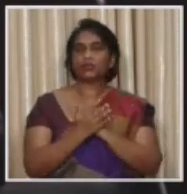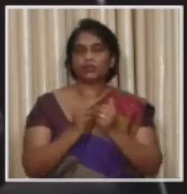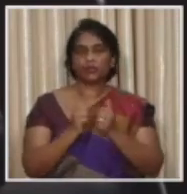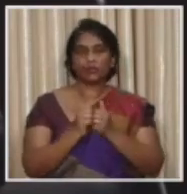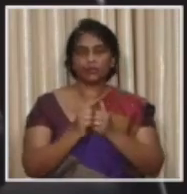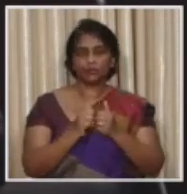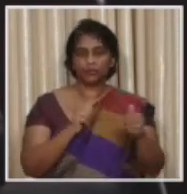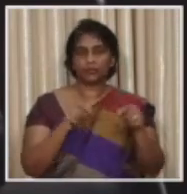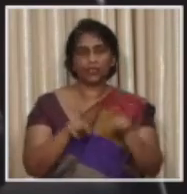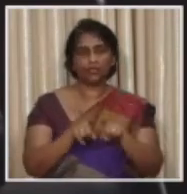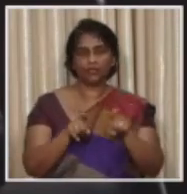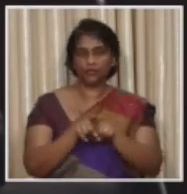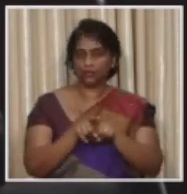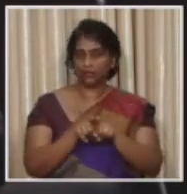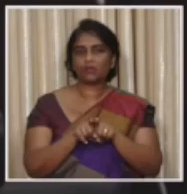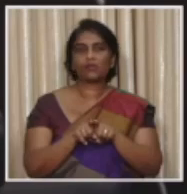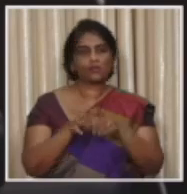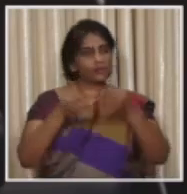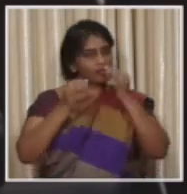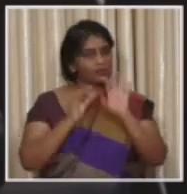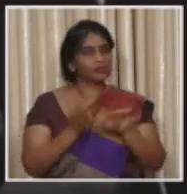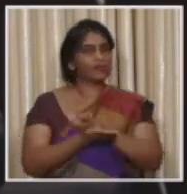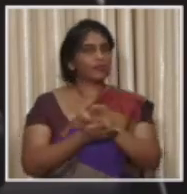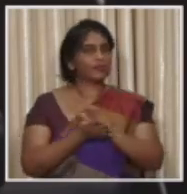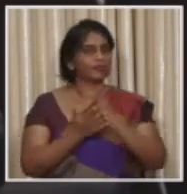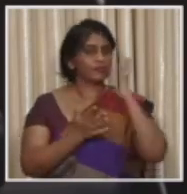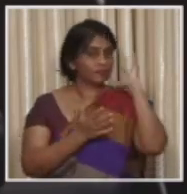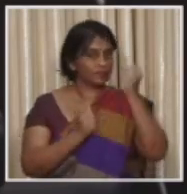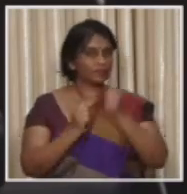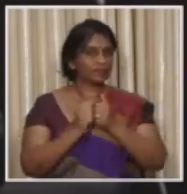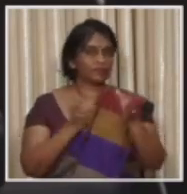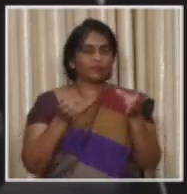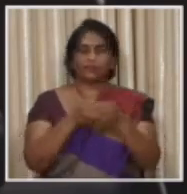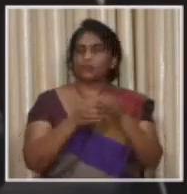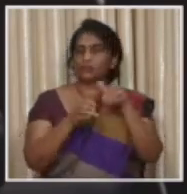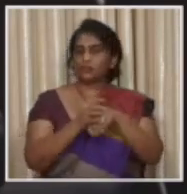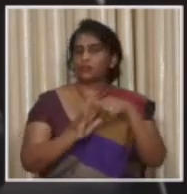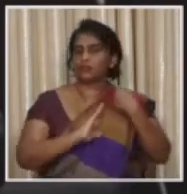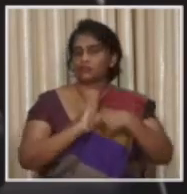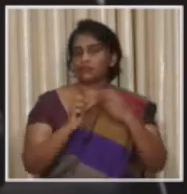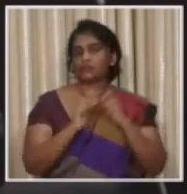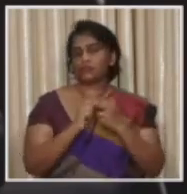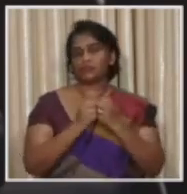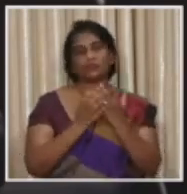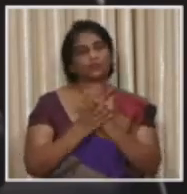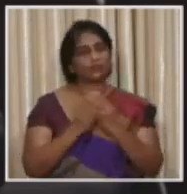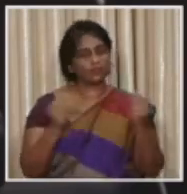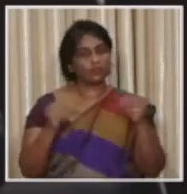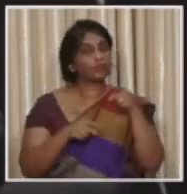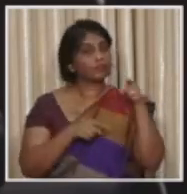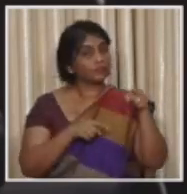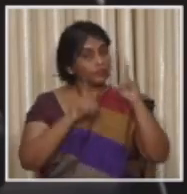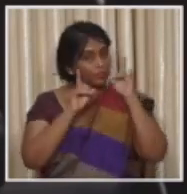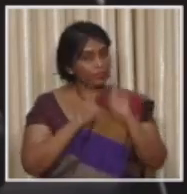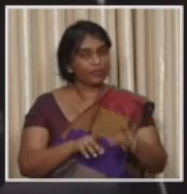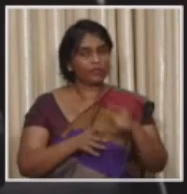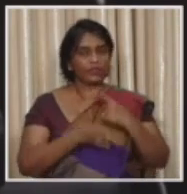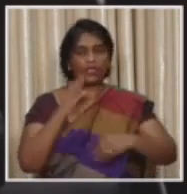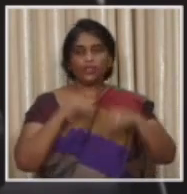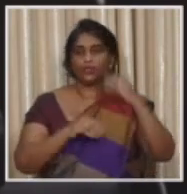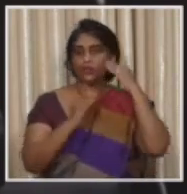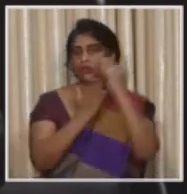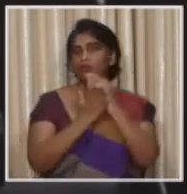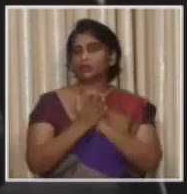කණ්ඩායමට ජනවරමක් ඕනා නිවැරදි ජනවරමක් අරගෙන කණ්ඩායමක් කරලා වාඩි වෙලා මේ රටේ පස්සු ටික විසඳන්න ඕන කියලා. ඒ නිසා එහෙම ජනවරමක්